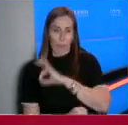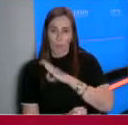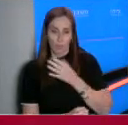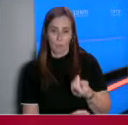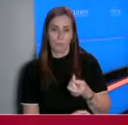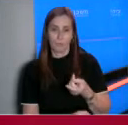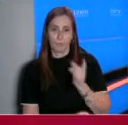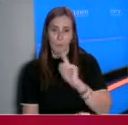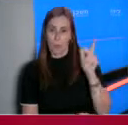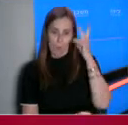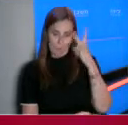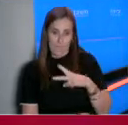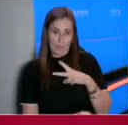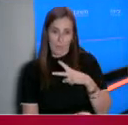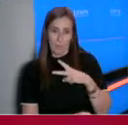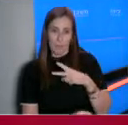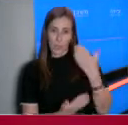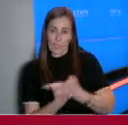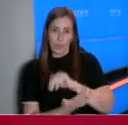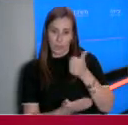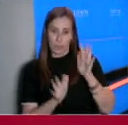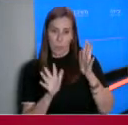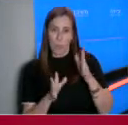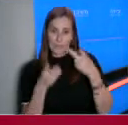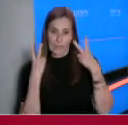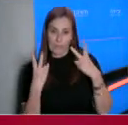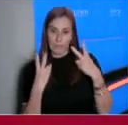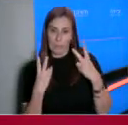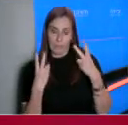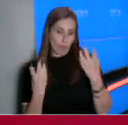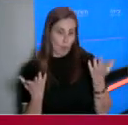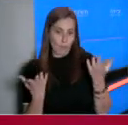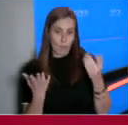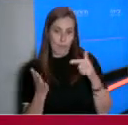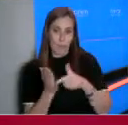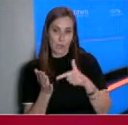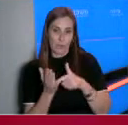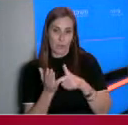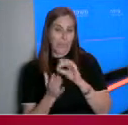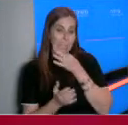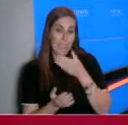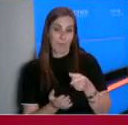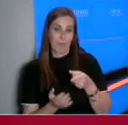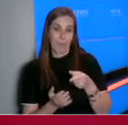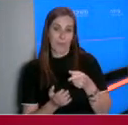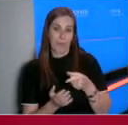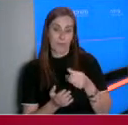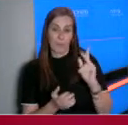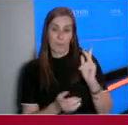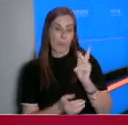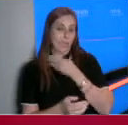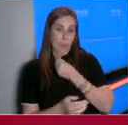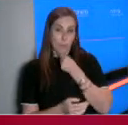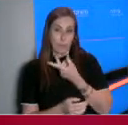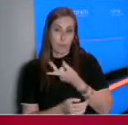הם לא מבינים שהצו ראשון הוא מאוד מאוד קריטי וחשוב בשביל נערים כאלה מהקהילה